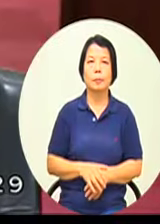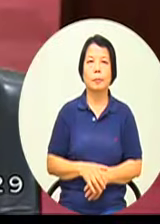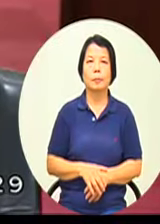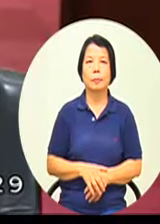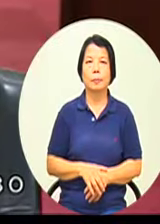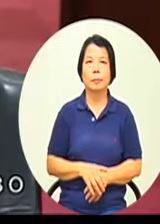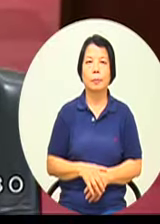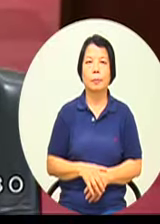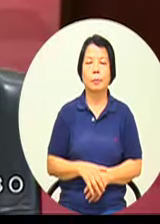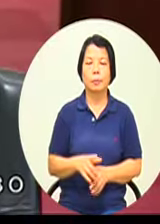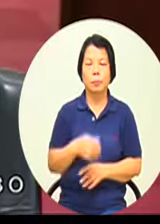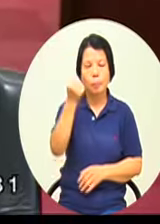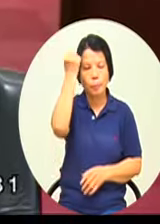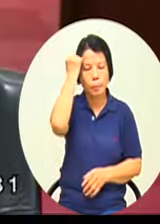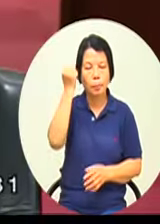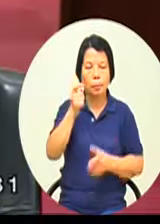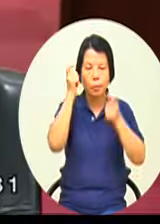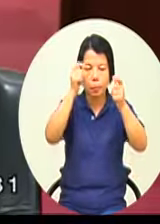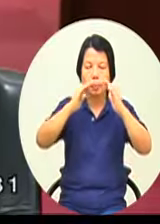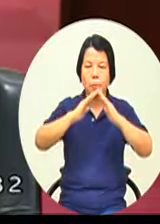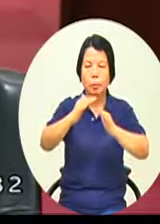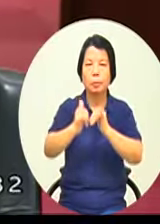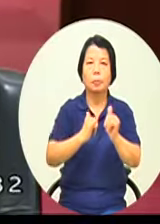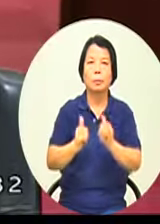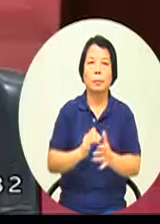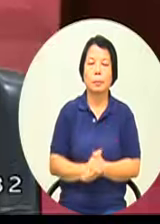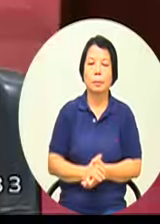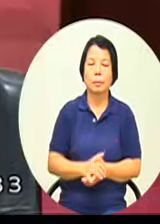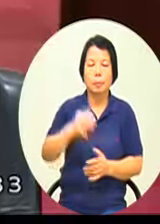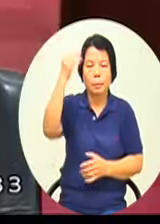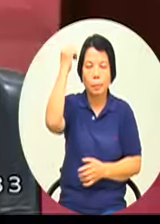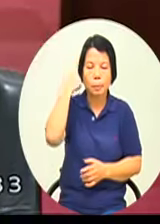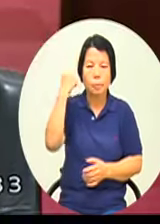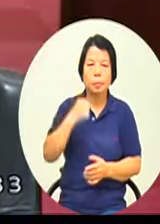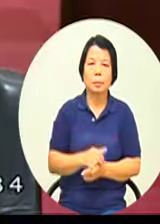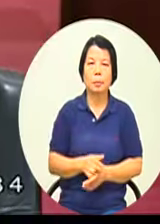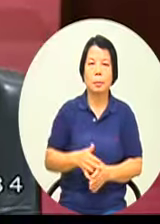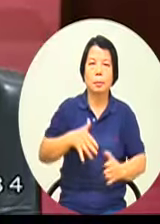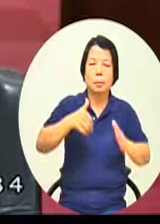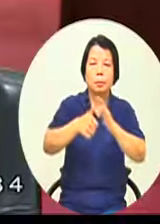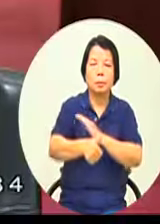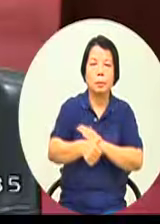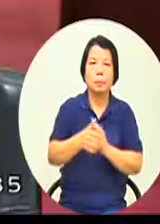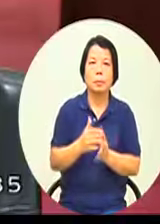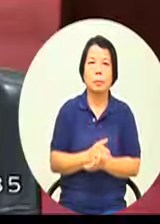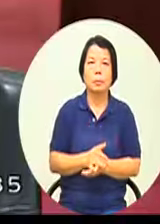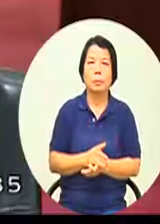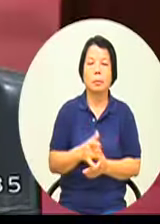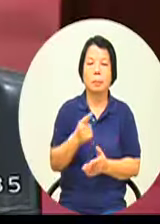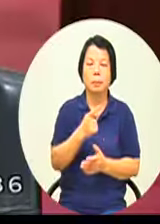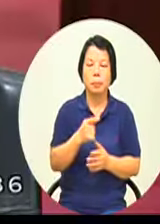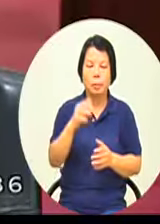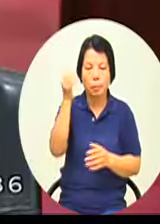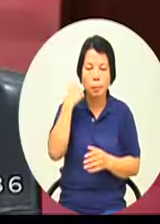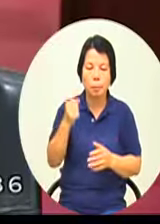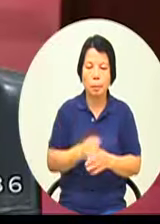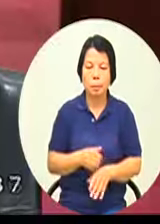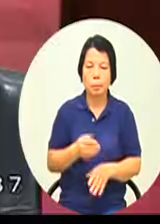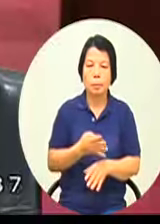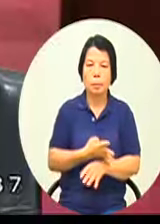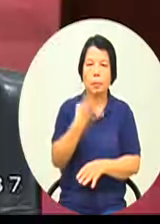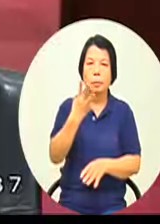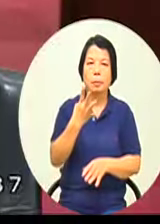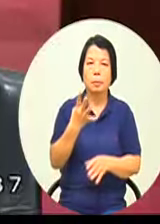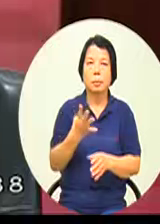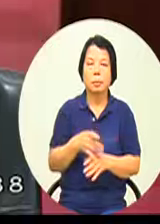我其实为了高雄些市民呢，哈，透早哈，买入去 要透早，包括透早四点开，开